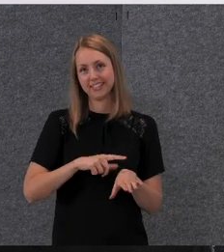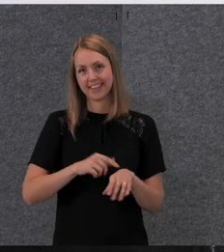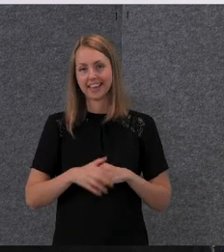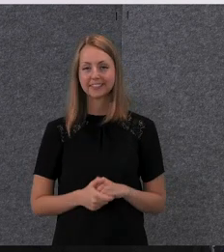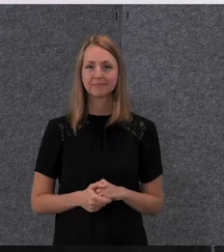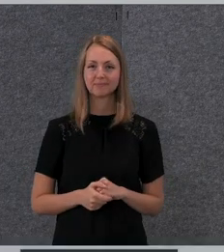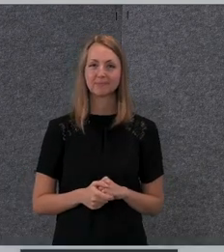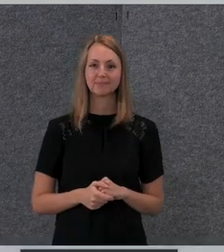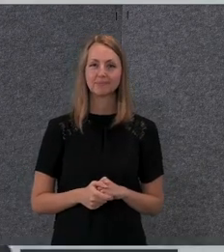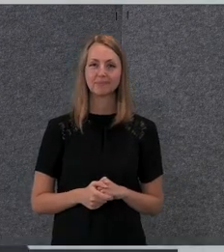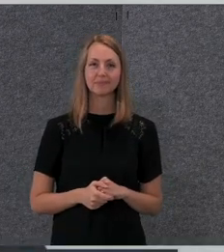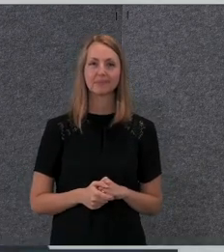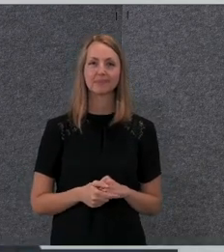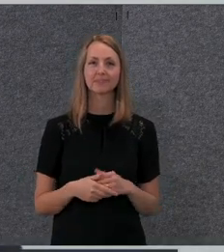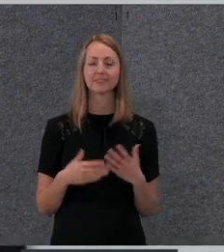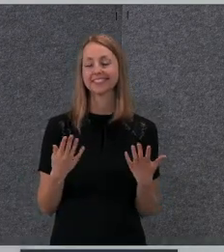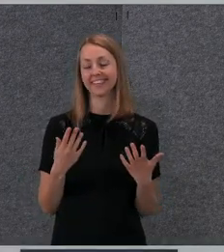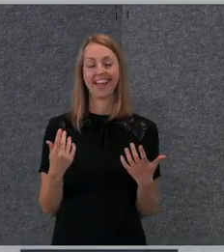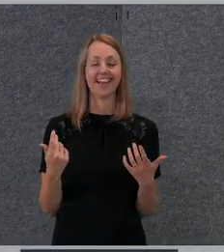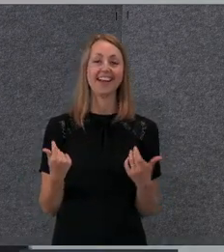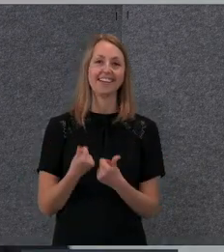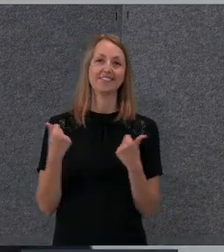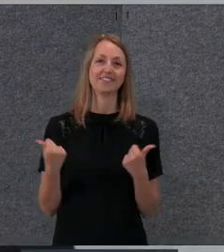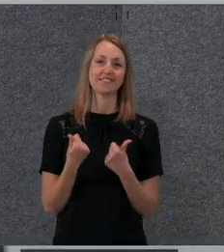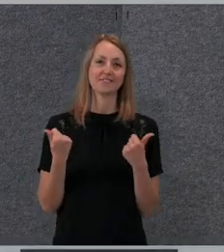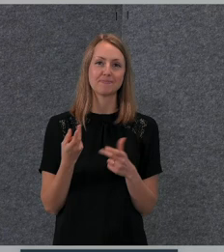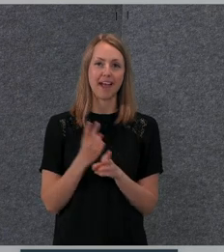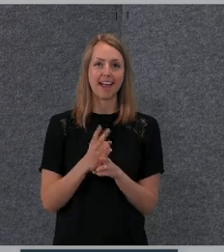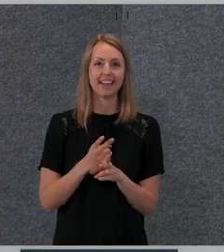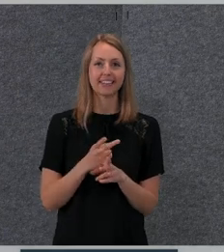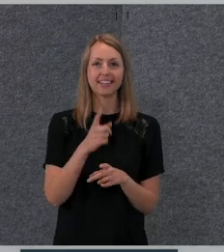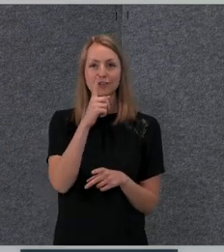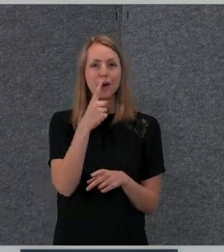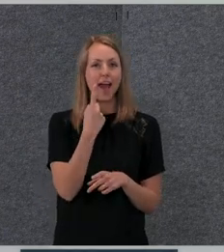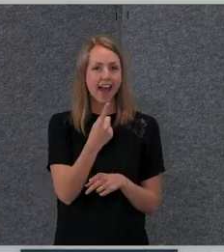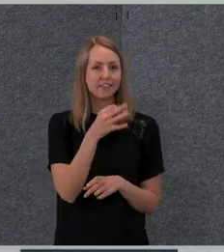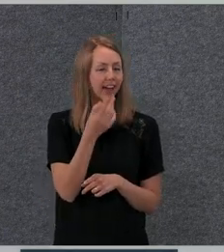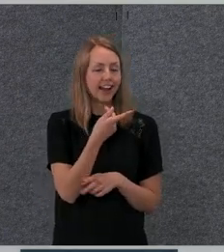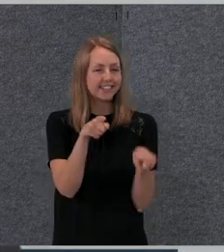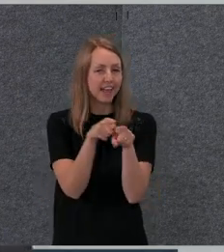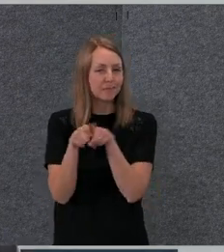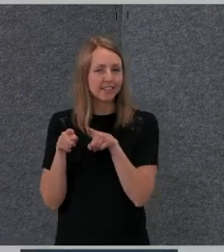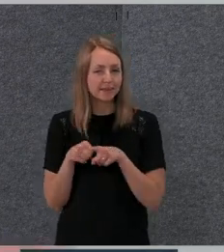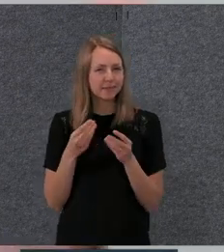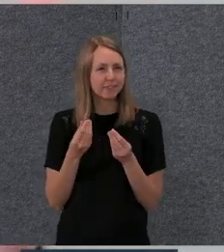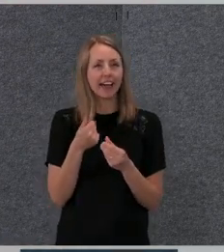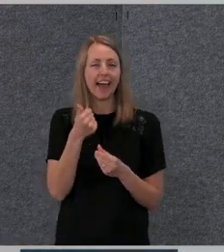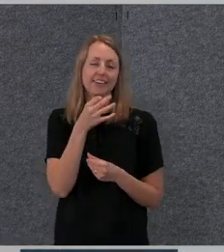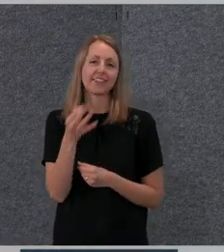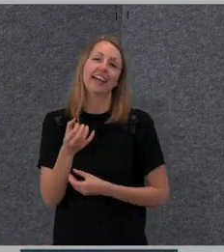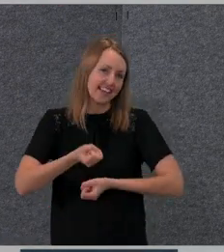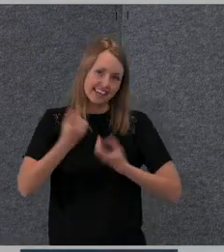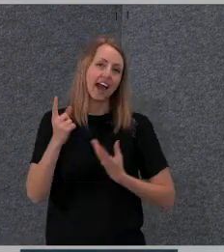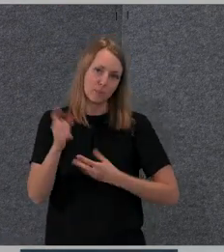Zeit. Ja, das ist ja wunderbar, weil ich habe eigentlich nur eine Frage rausgehört und die muss ich